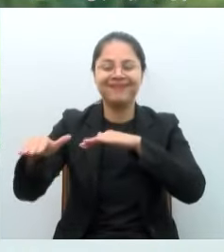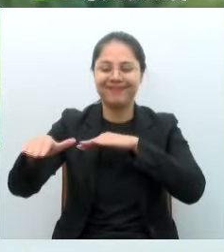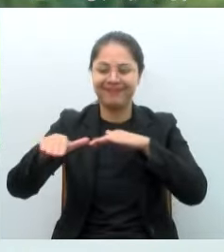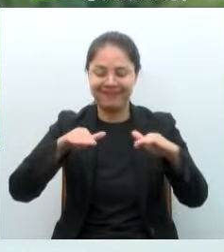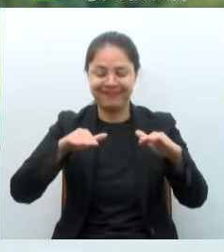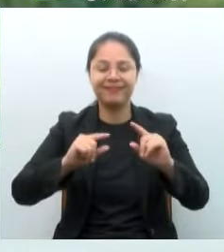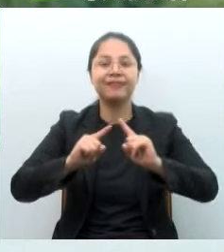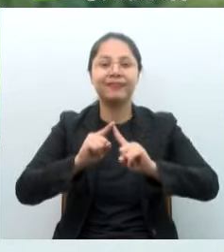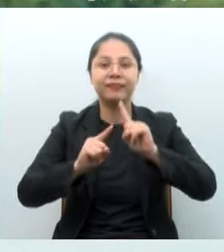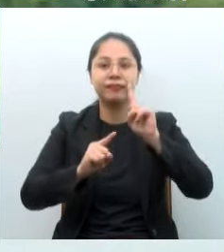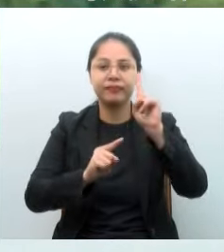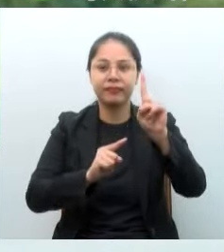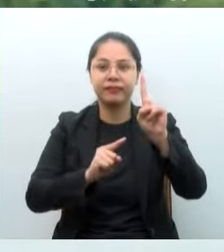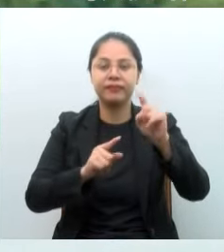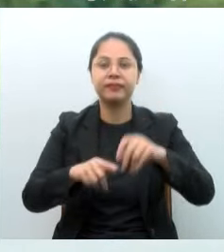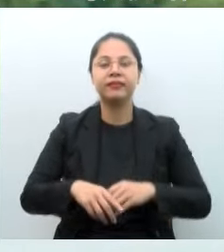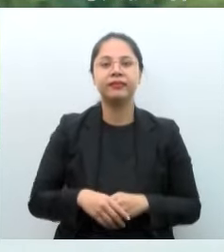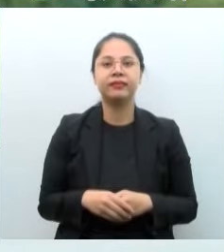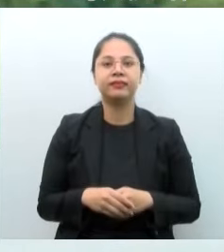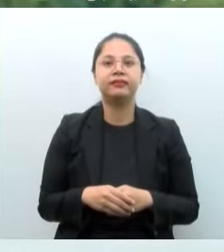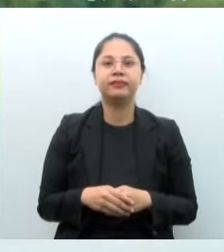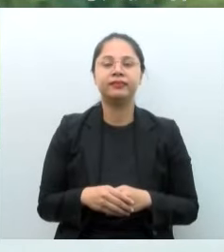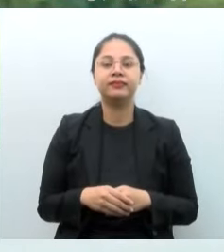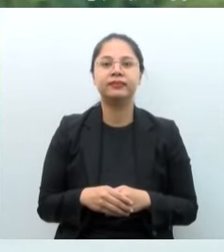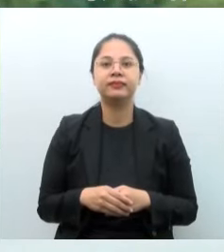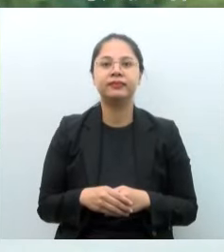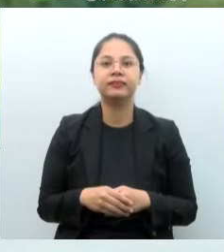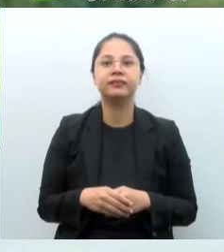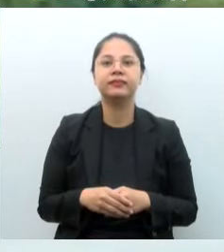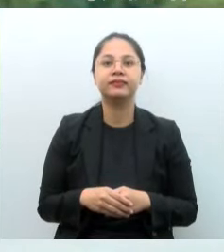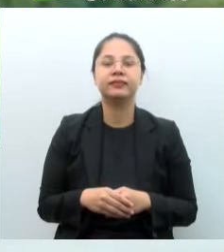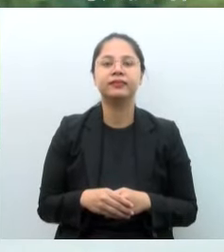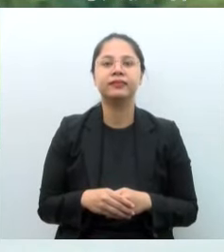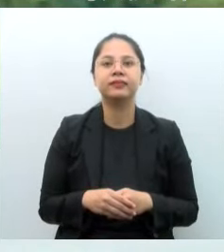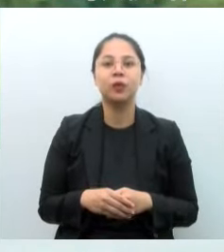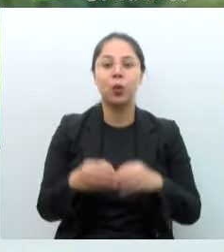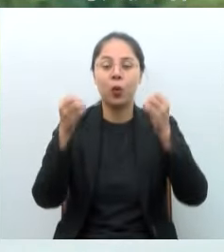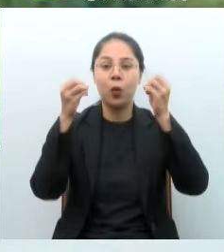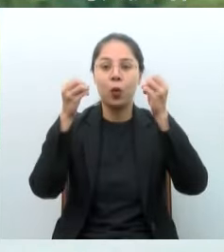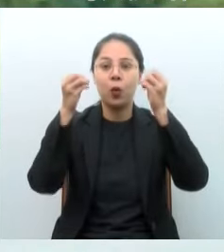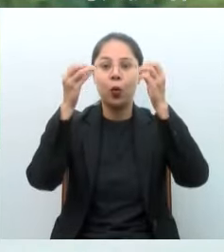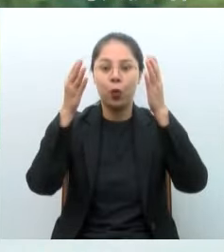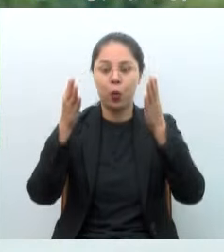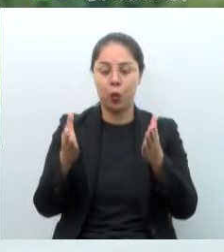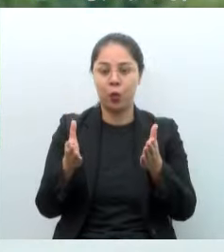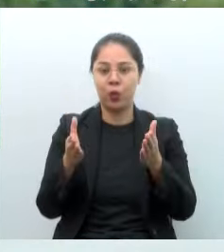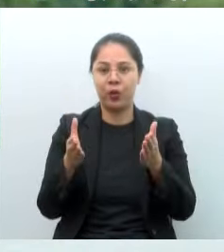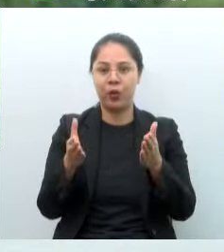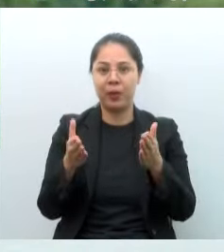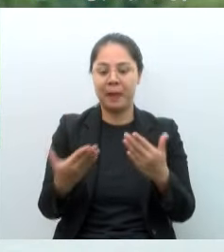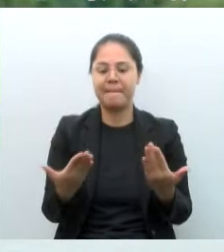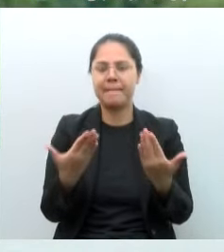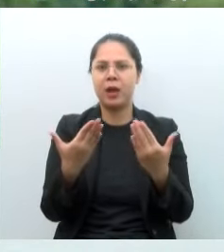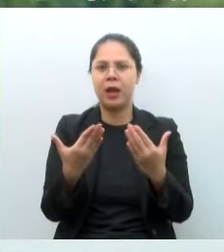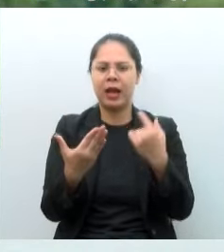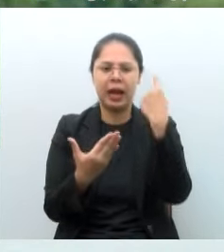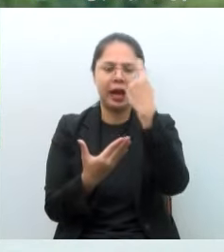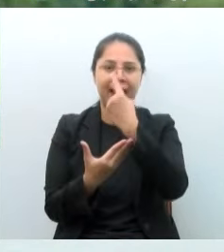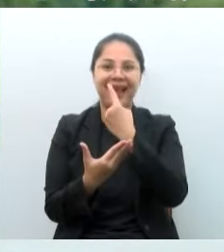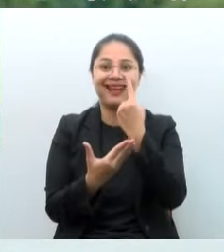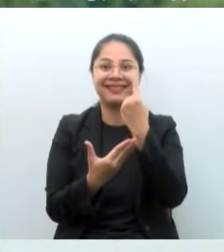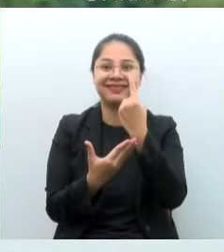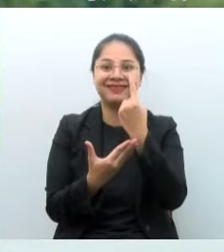ที่หนึ่งนะครับก็คือเรื่องการย้ายครูกรณีที่เรียกว่าจับคู่กันนะครับที่บอกว่